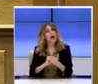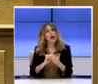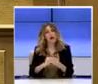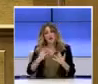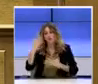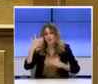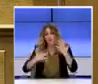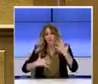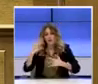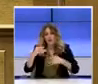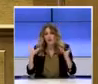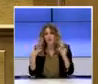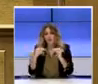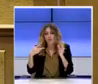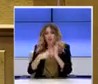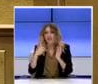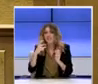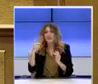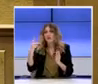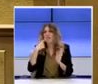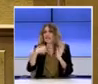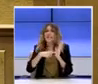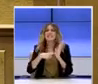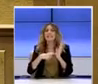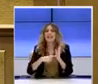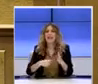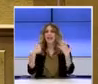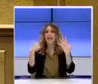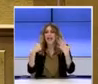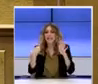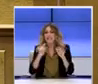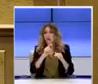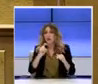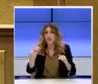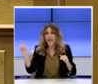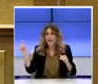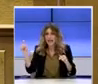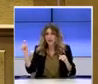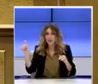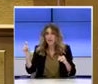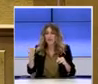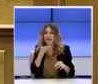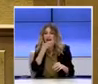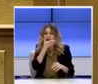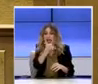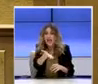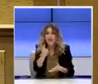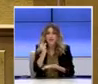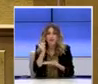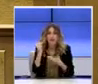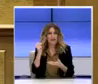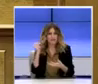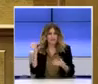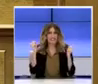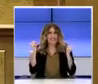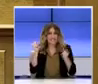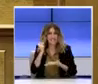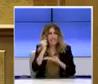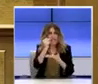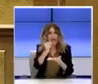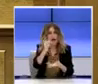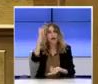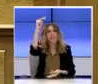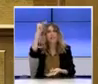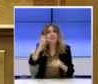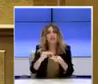που προβλέπει μείωση των δαπανών για την υγεία, σχεδόν 600 εκατομμύρια. Γιατί για εσάς το Εθνικό